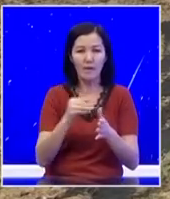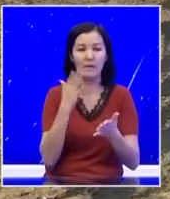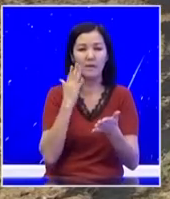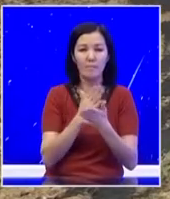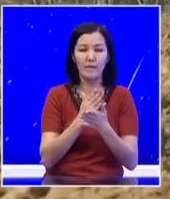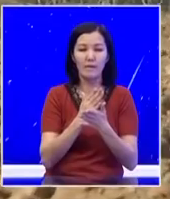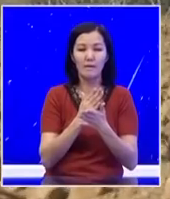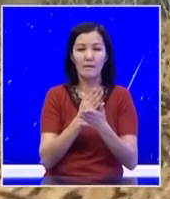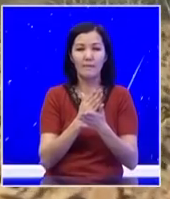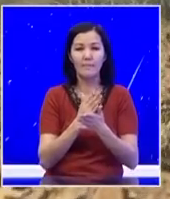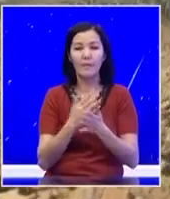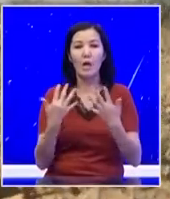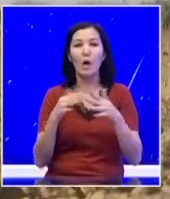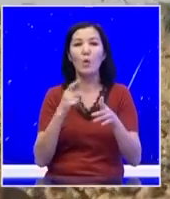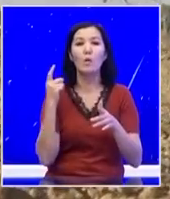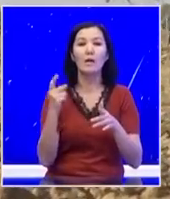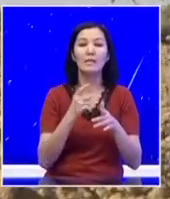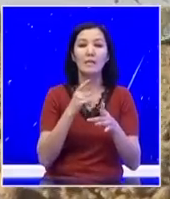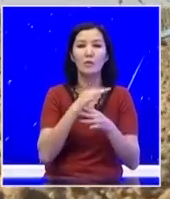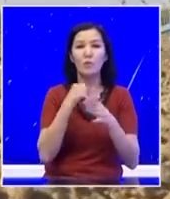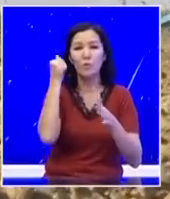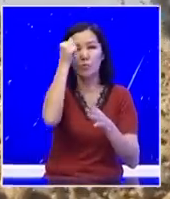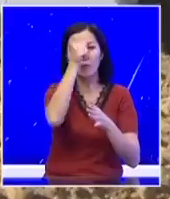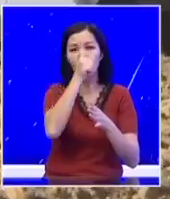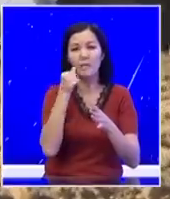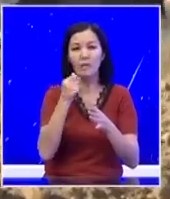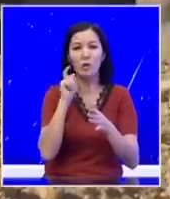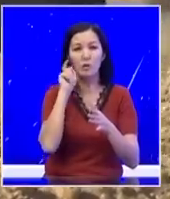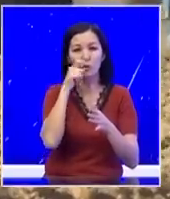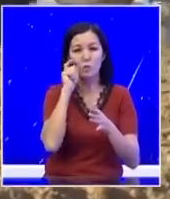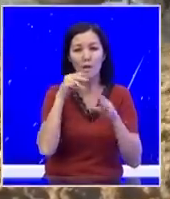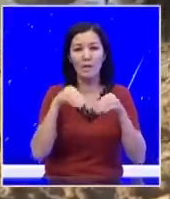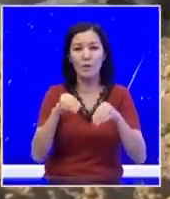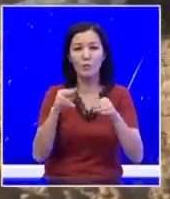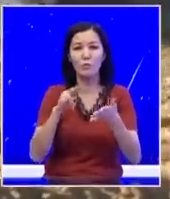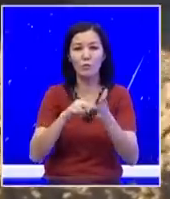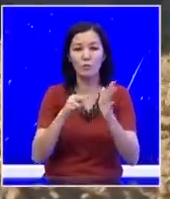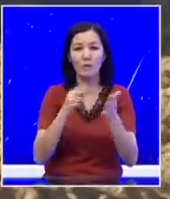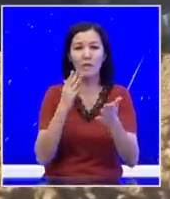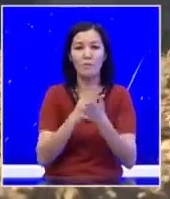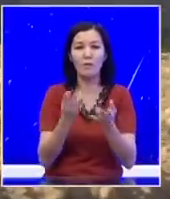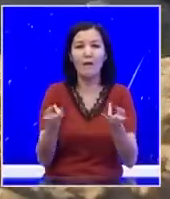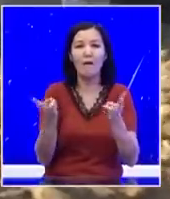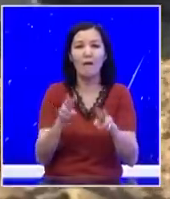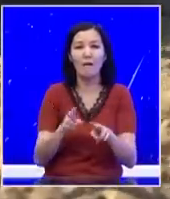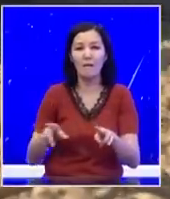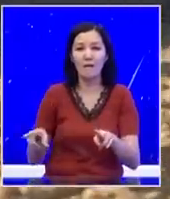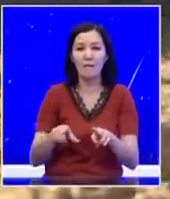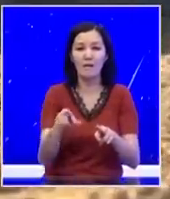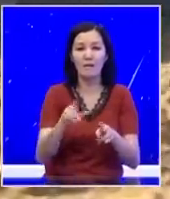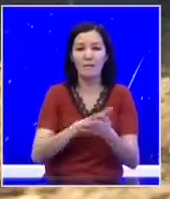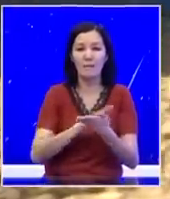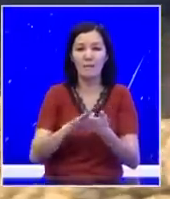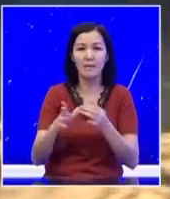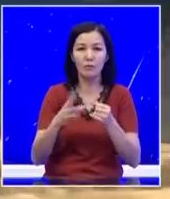көмек жасап жатыр. Шаруашылық биыл сондай көп жылғы кәсіптері жуа егуді де жоспарлап отыр. Ол үшін қалған арықтарды тазалап, алқапты